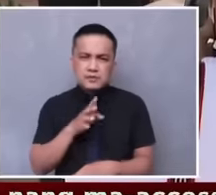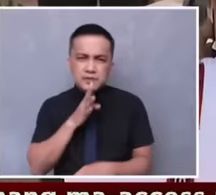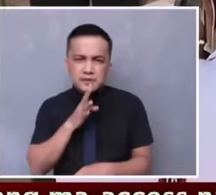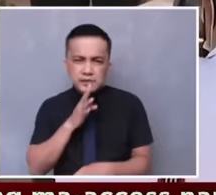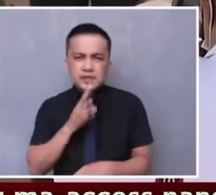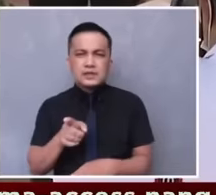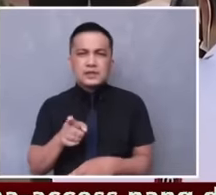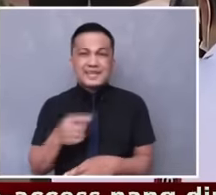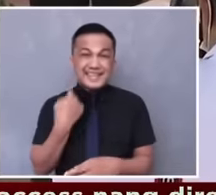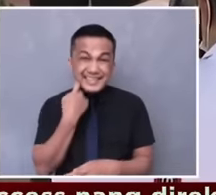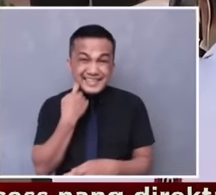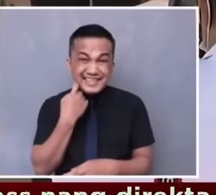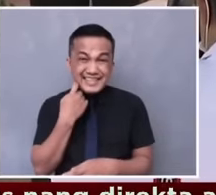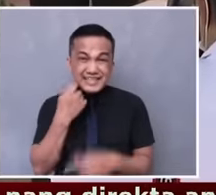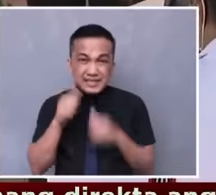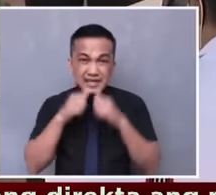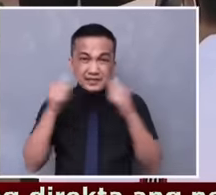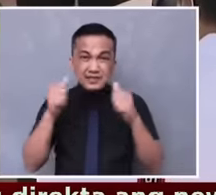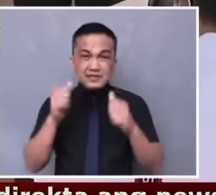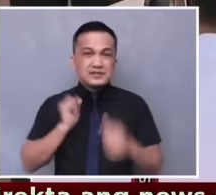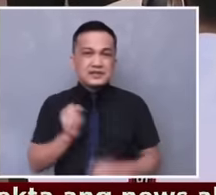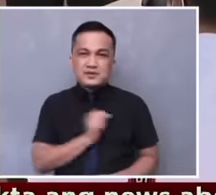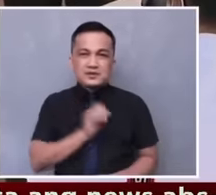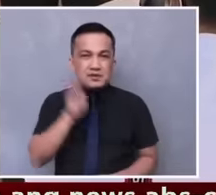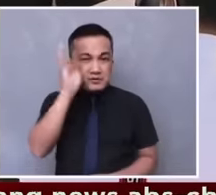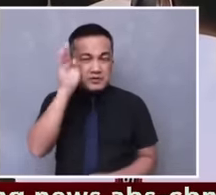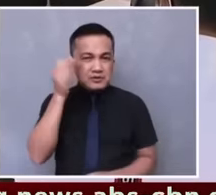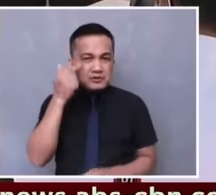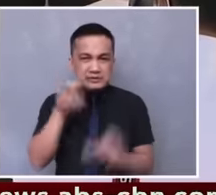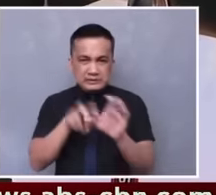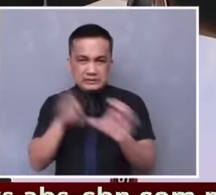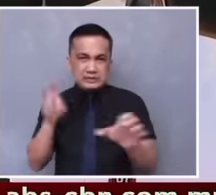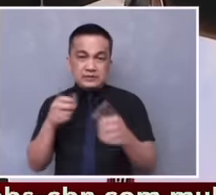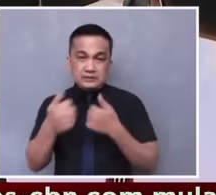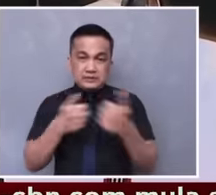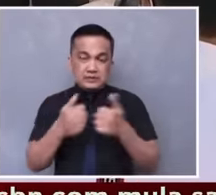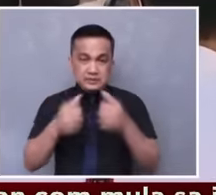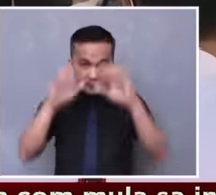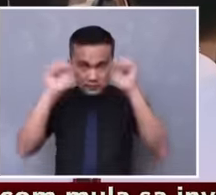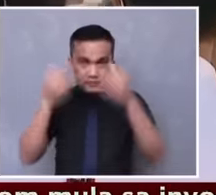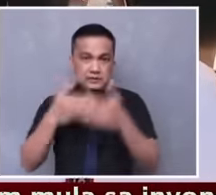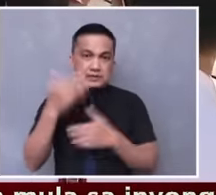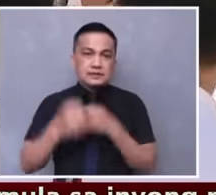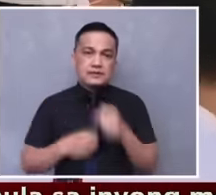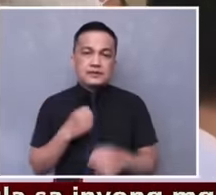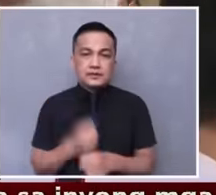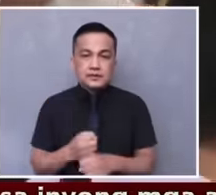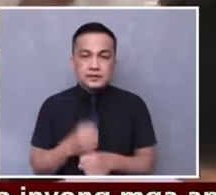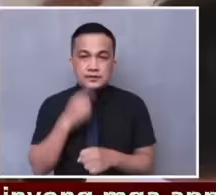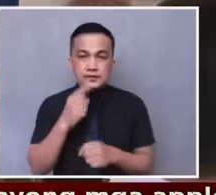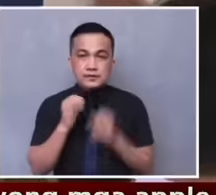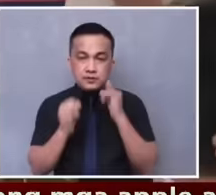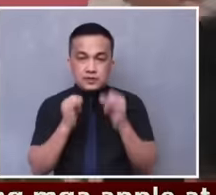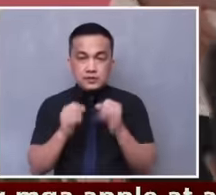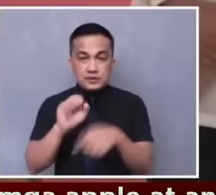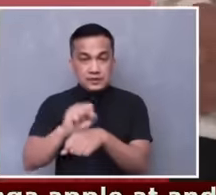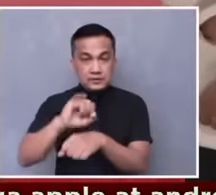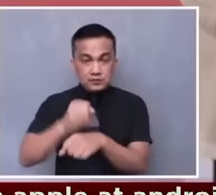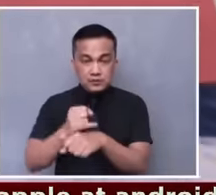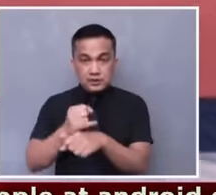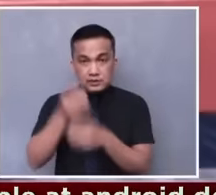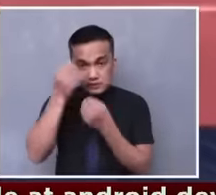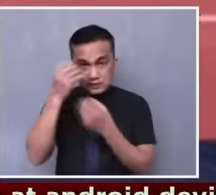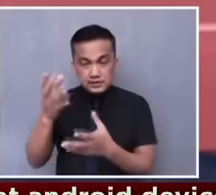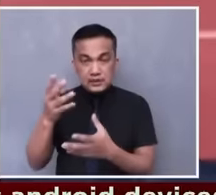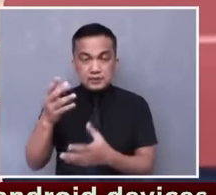Senador Bongo. Hindi na siya tatakbo bilang Pangulo sa susunod na halalan. Sa panayam sa San Juan, ibinunyag ng senador na ayaw